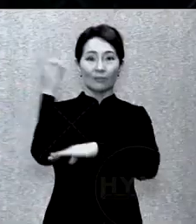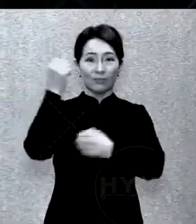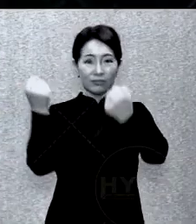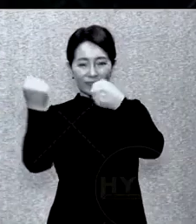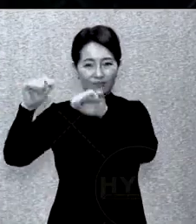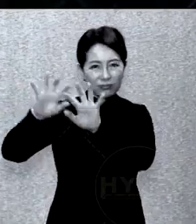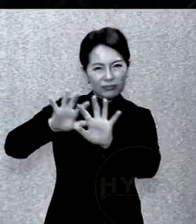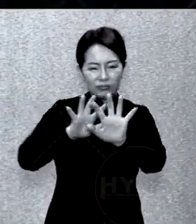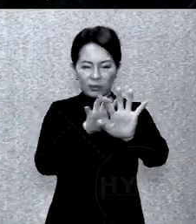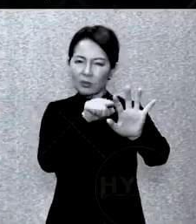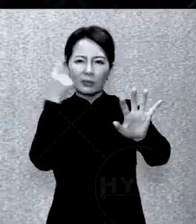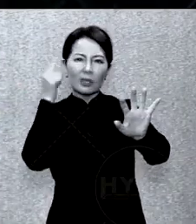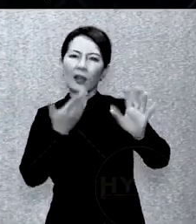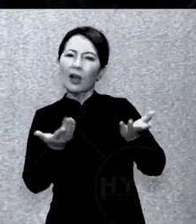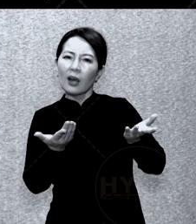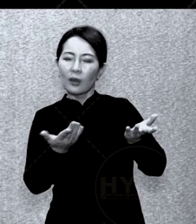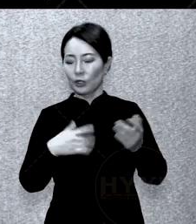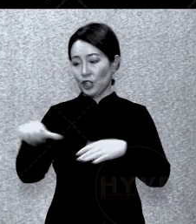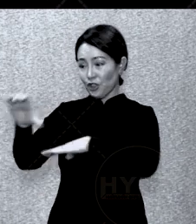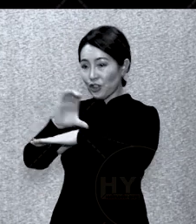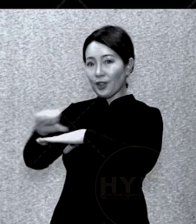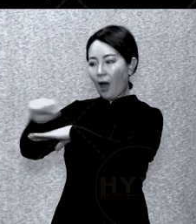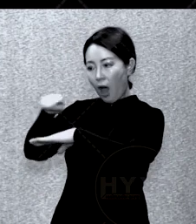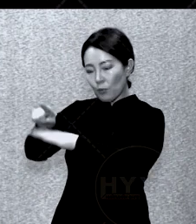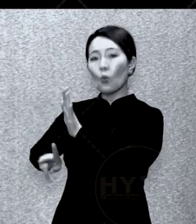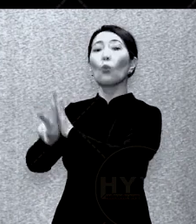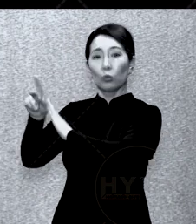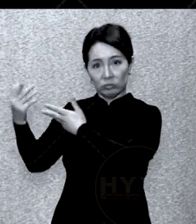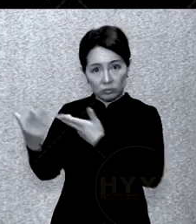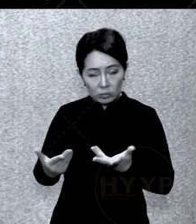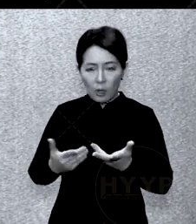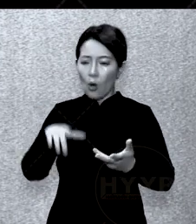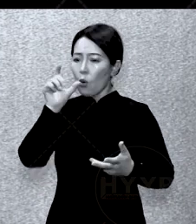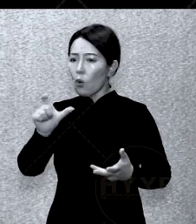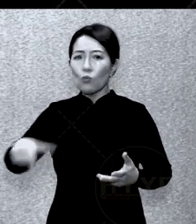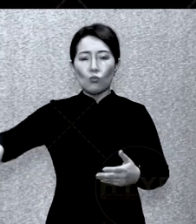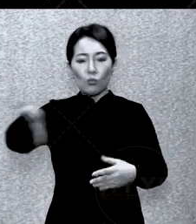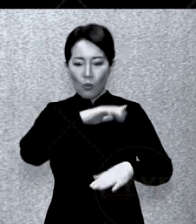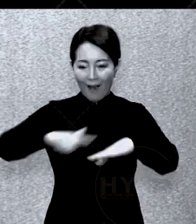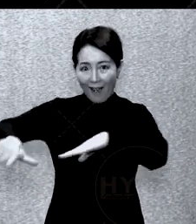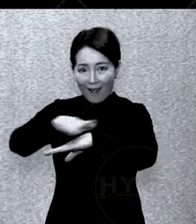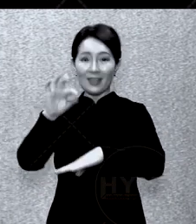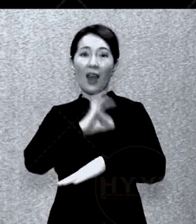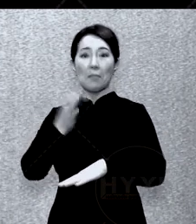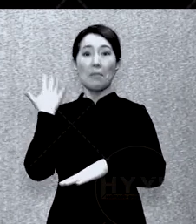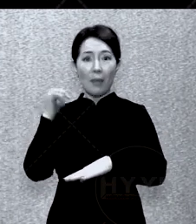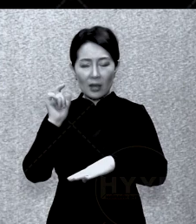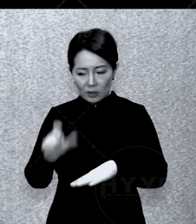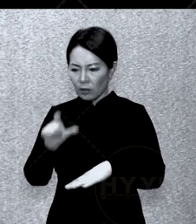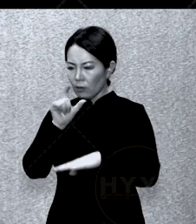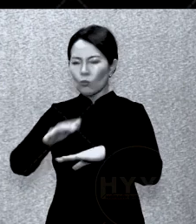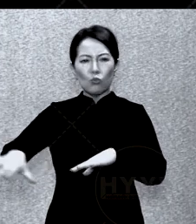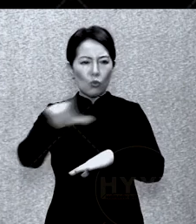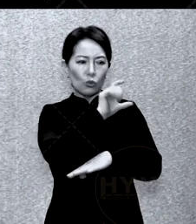Тракторын хөдөлгөөнийг анх санаачлах болсон шилтгаан маань бол Сэлэнгэ аймгаас үүдэлтэй. Одоо яг тэр ашиглаж исэн эргэлтэнд байсан талбайг нь тэр үед байсан одоо